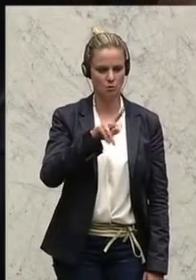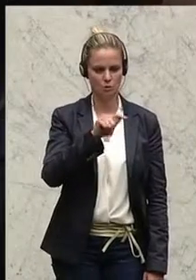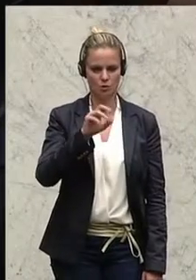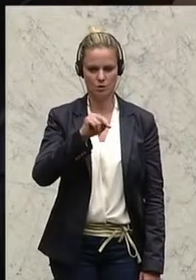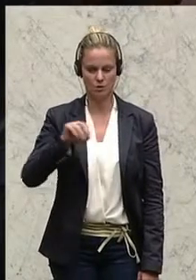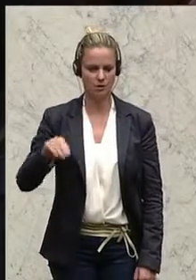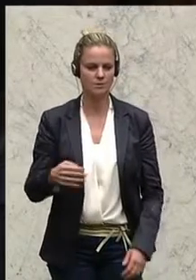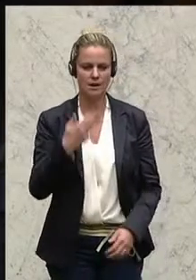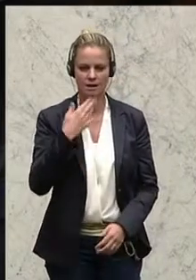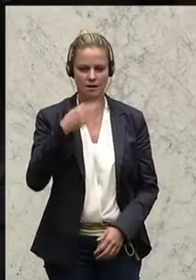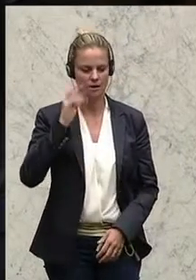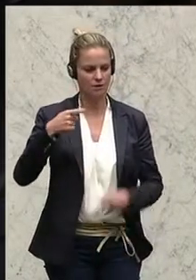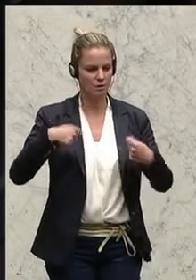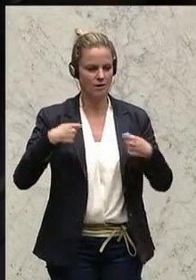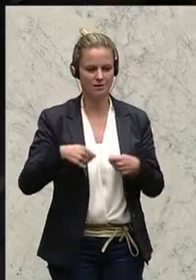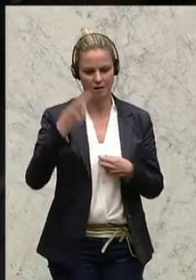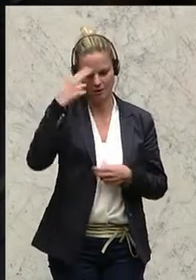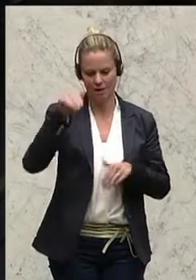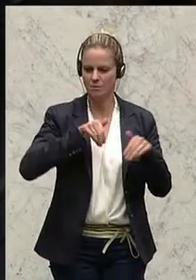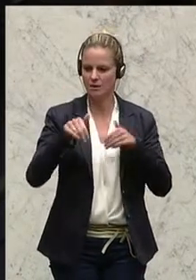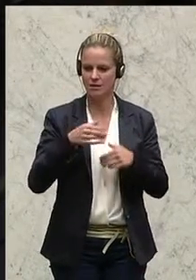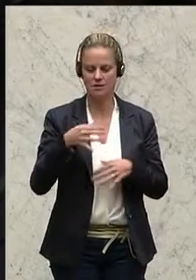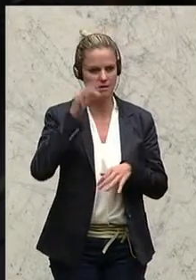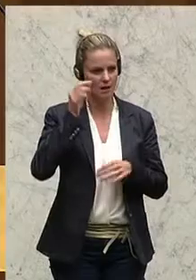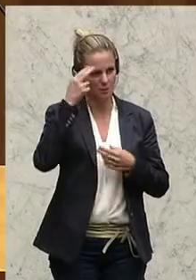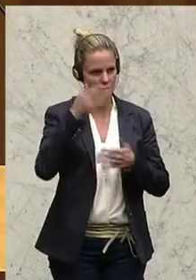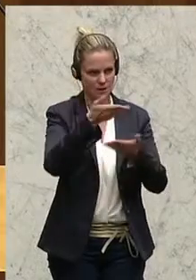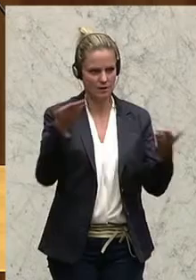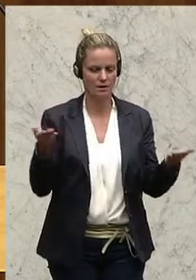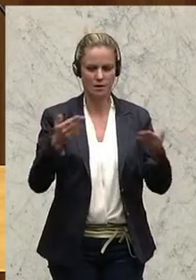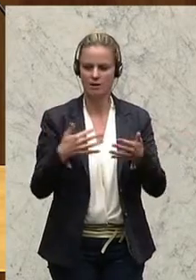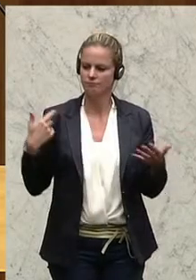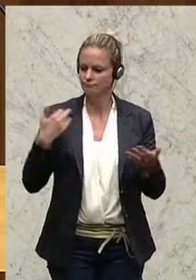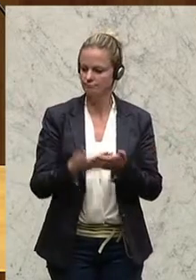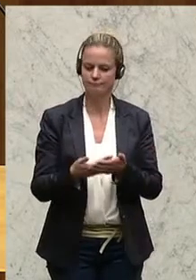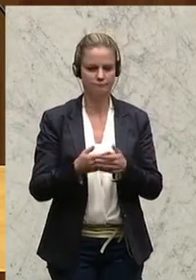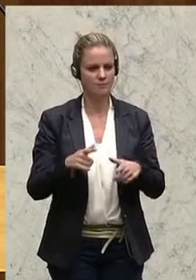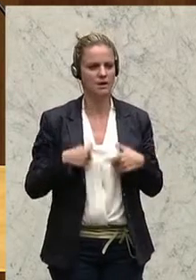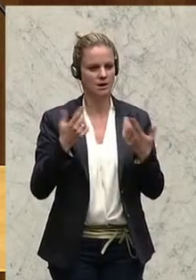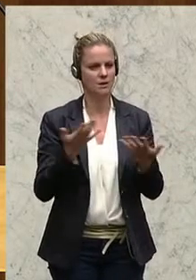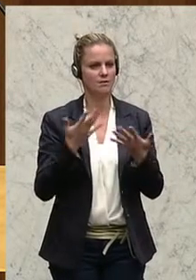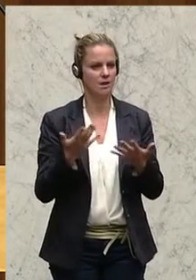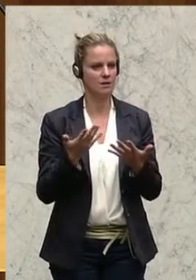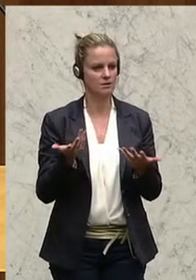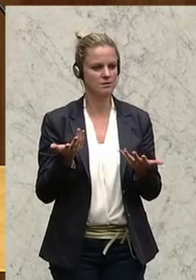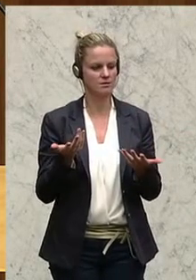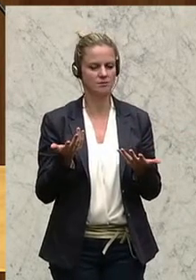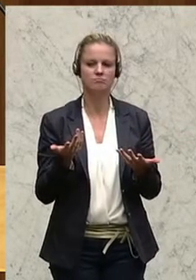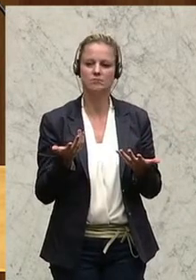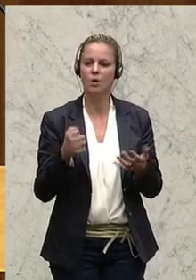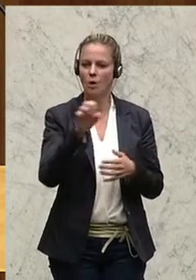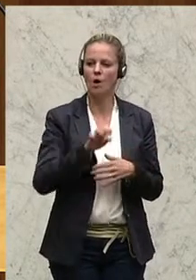Christine Montonen, Außenpolitik- und EU-Sprecherin der SPÖ. Wir erleben in den letzten Jahren die zunehmende Erosion